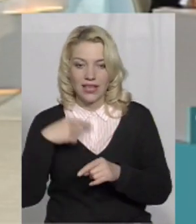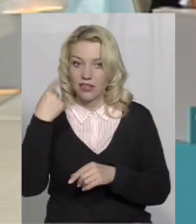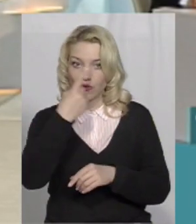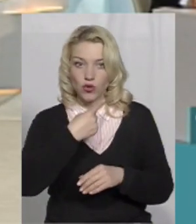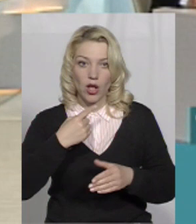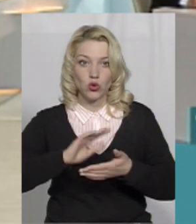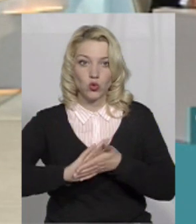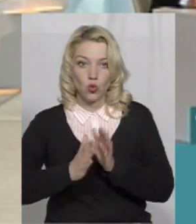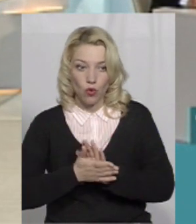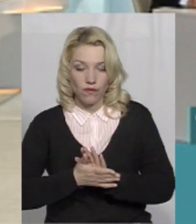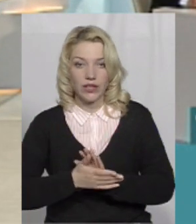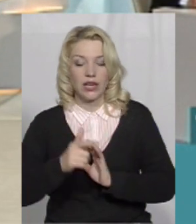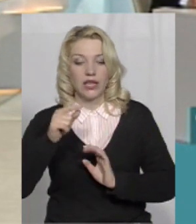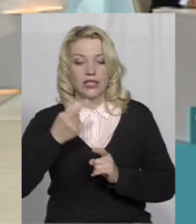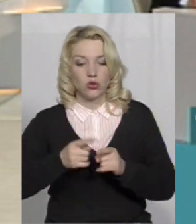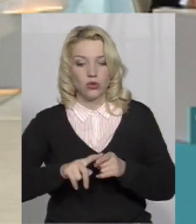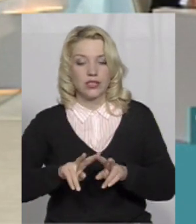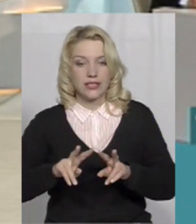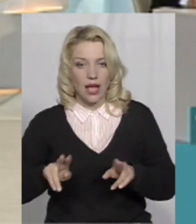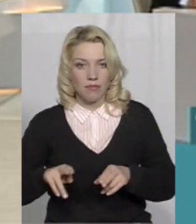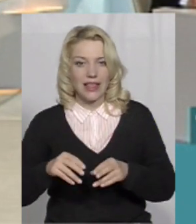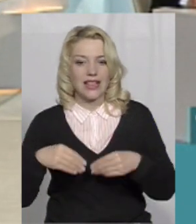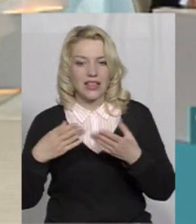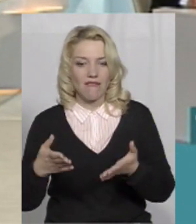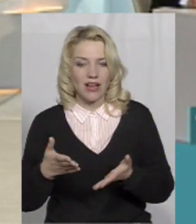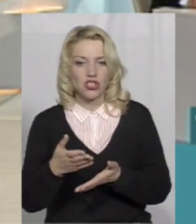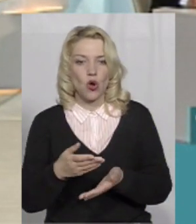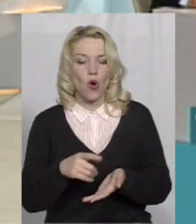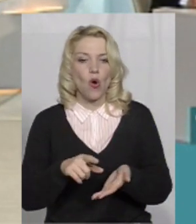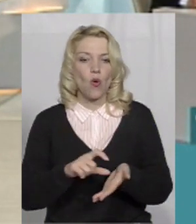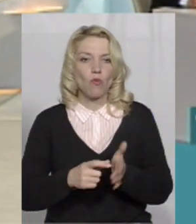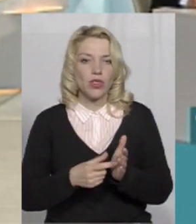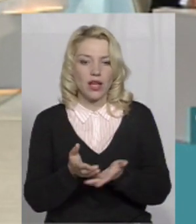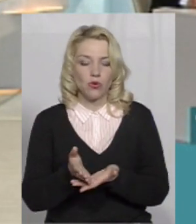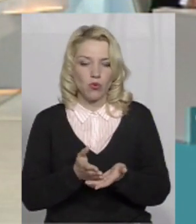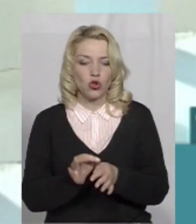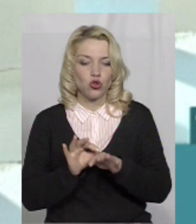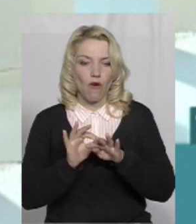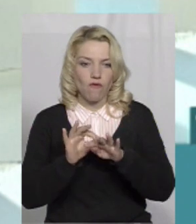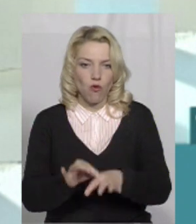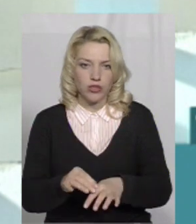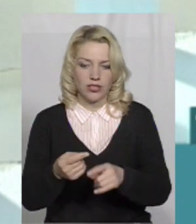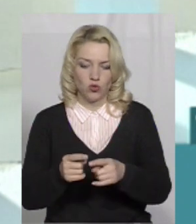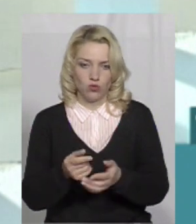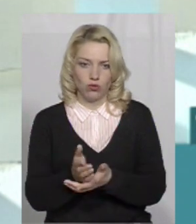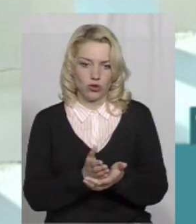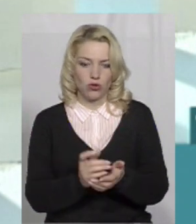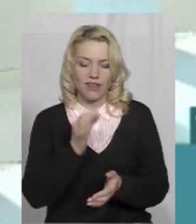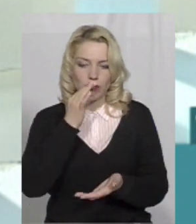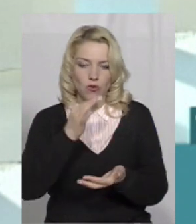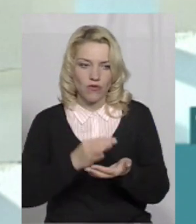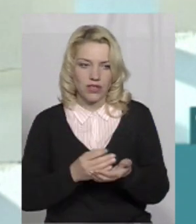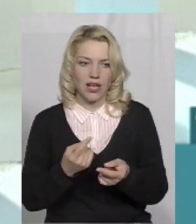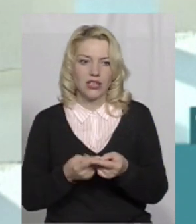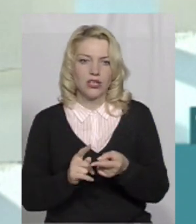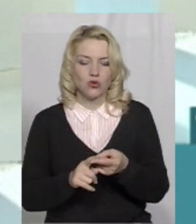цей договір, то той самий надавач комунальної послуги доводить цю послугу і відповідає за цю послугу до